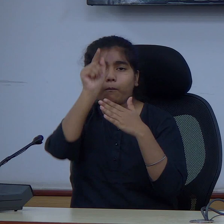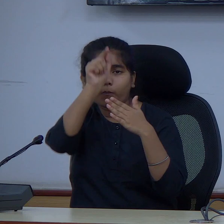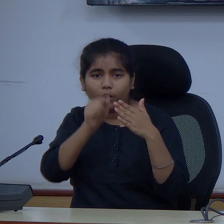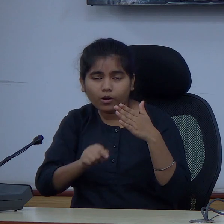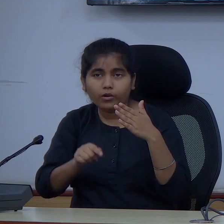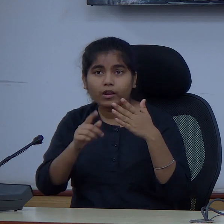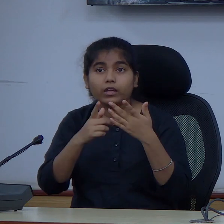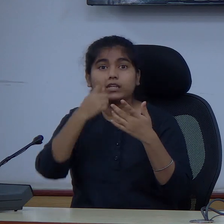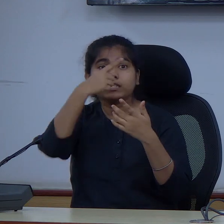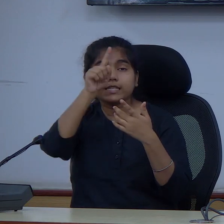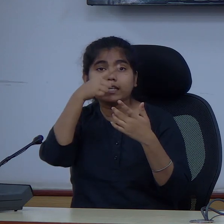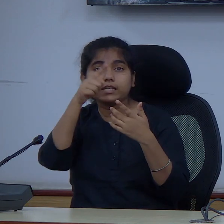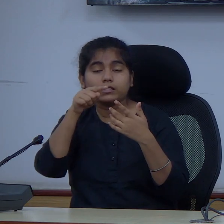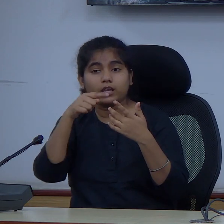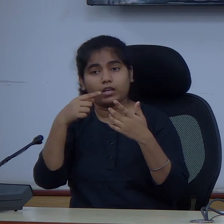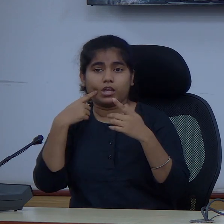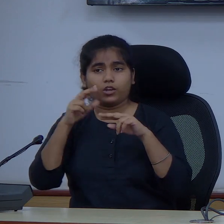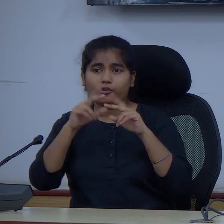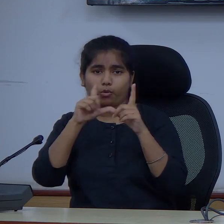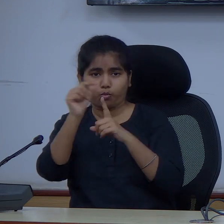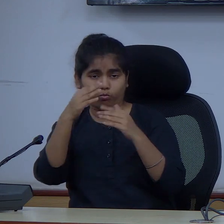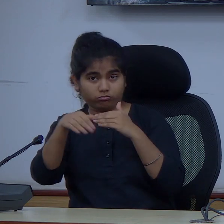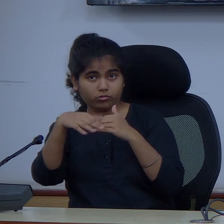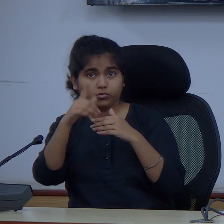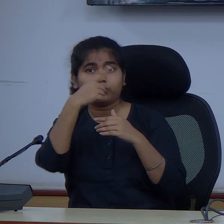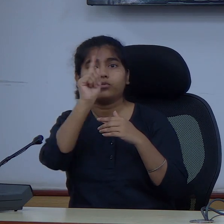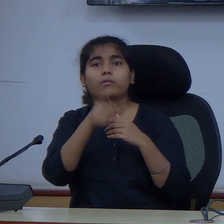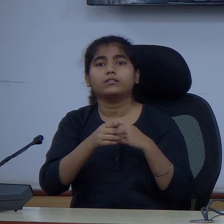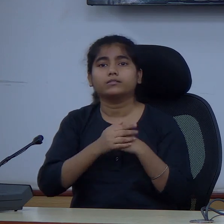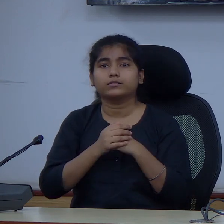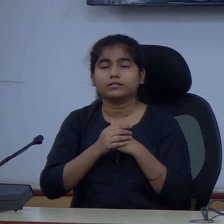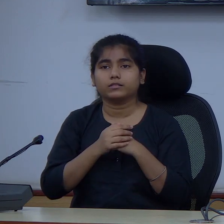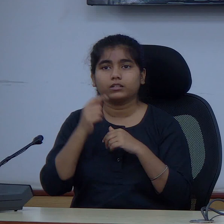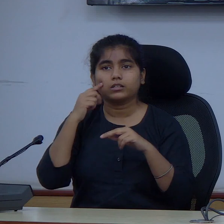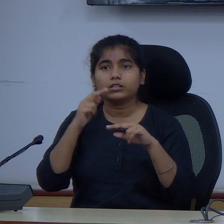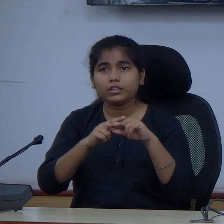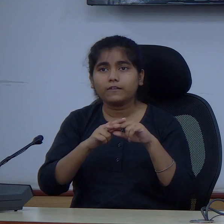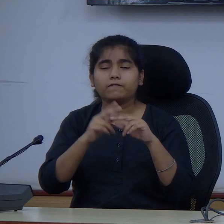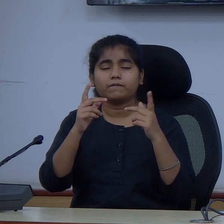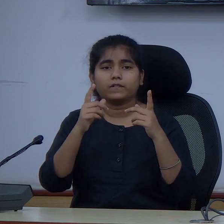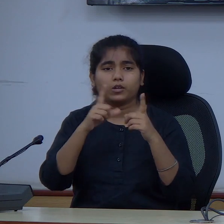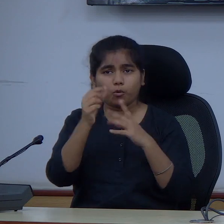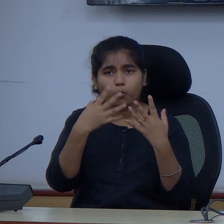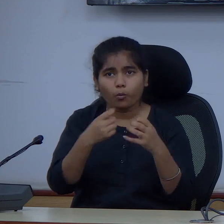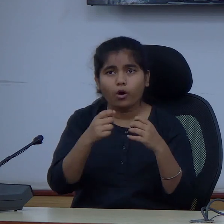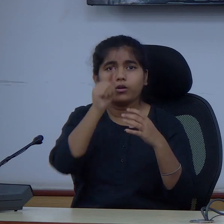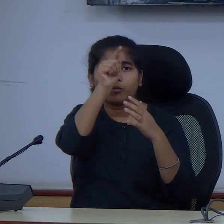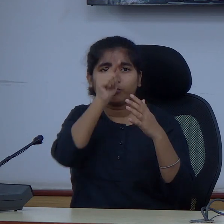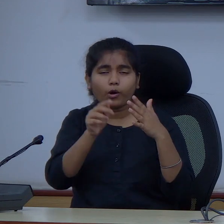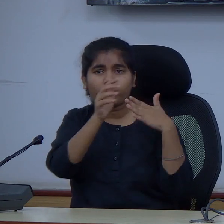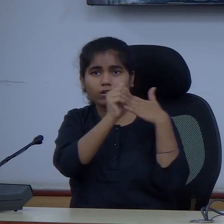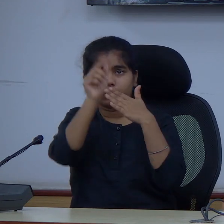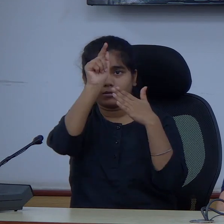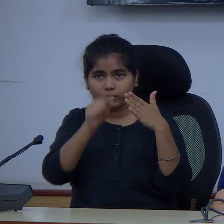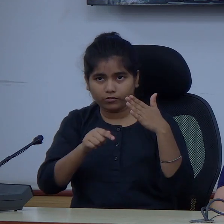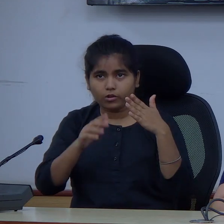है, लेकिन सुगमता हमें किसी मानक के रूप में पहुँचानी है, लेट डाउन गाइडलाइंस है कि कैस क्या चीज़ सही रूप में है, करो तो सही